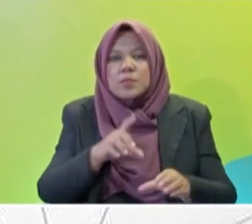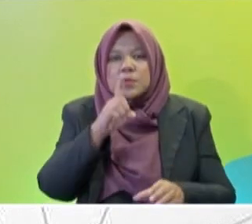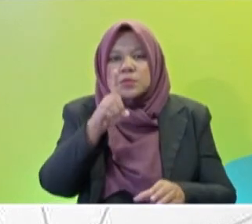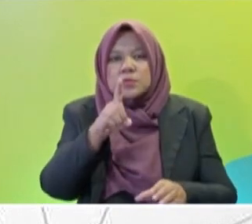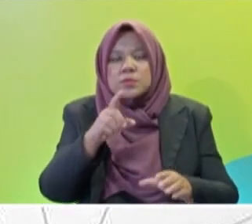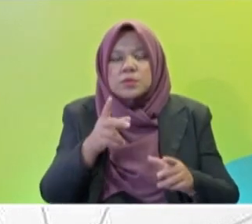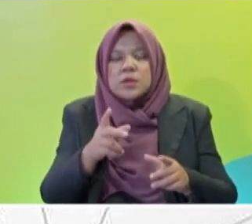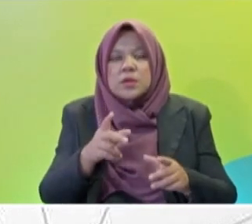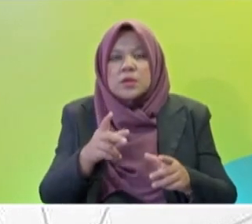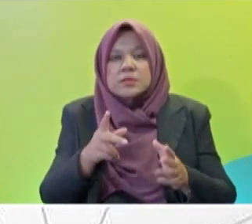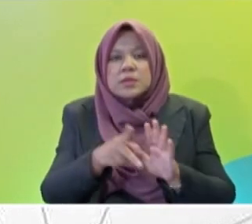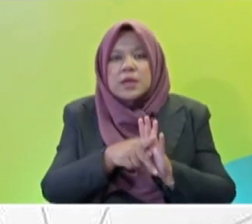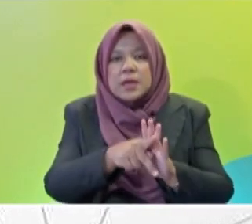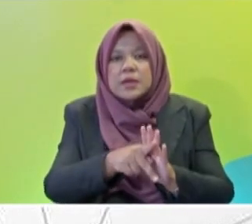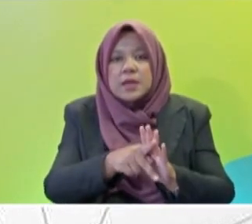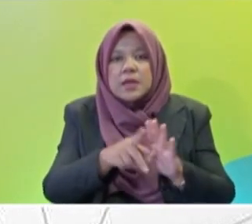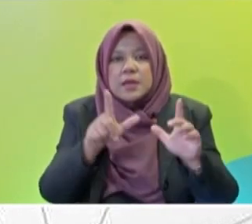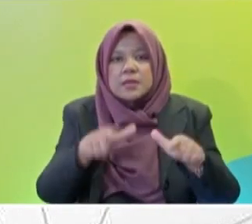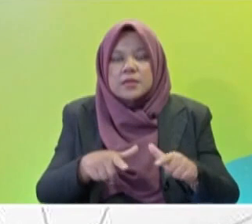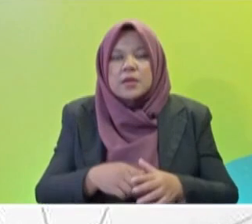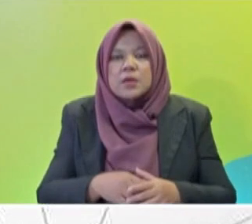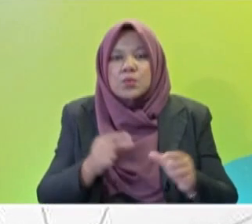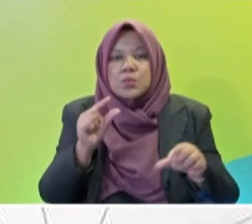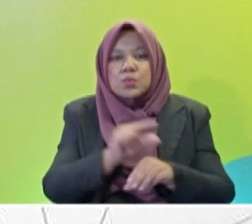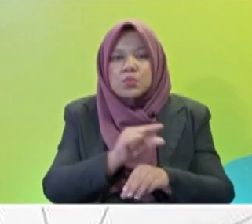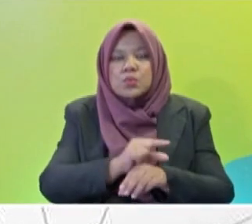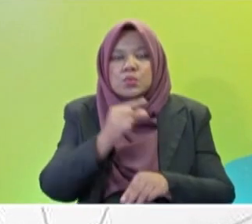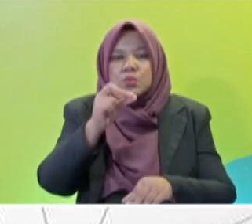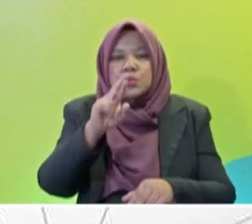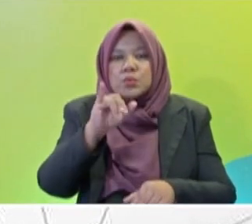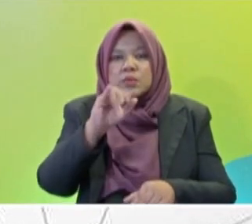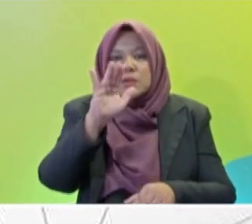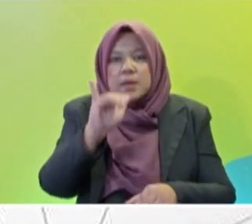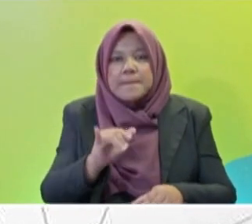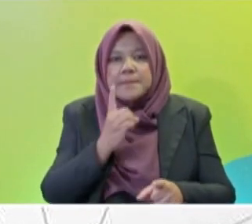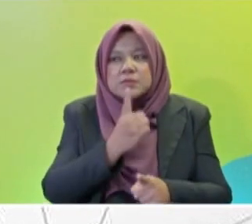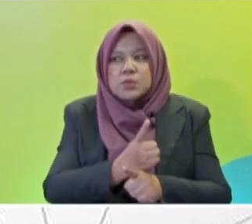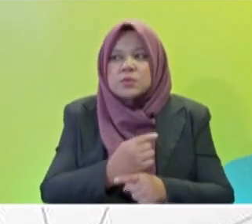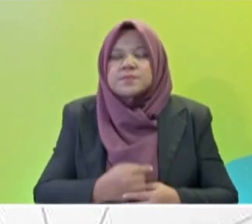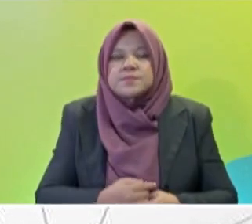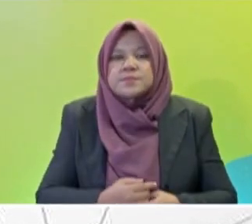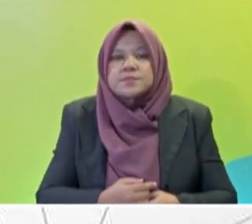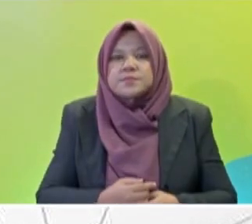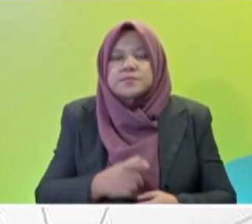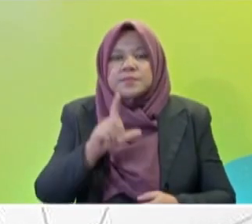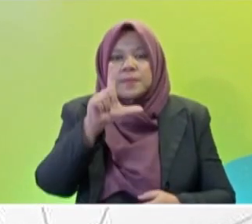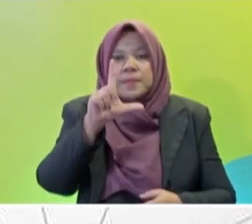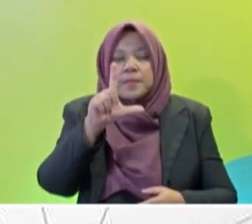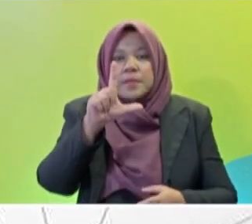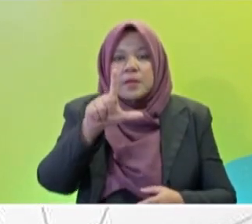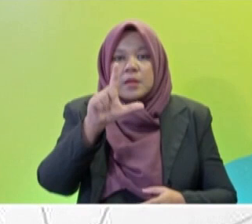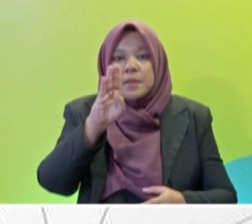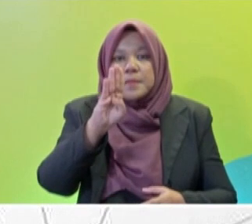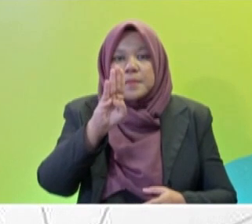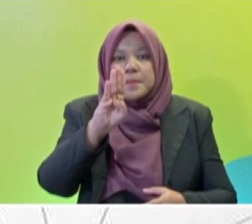karyawan tersebut berdasarkan great yang betul kemudian di labelkan 4 elemen